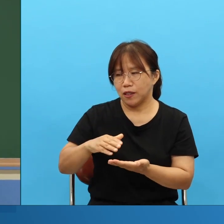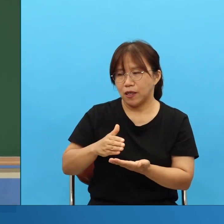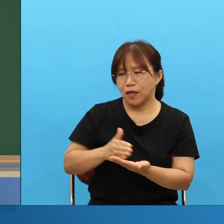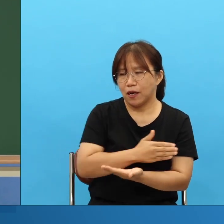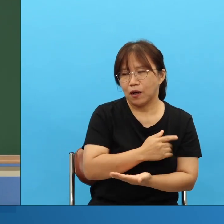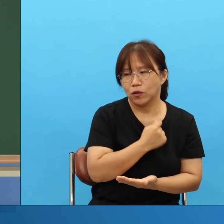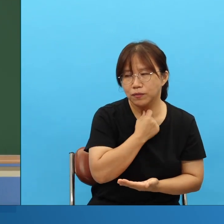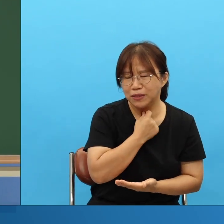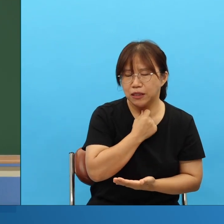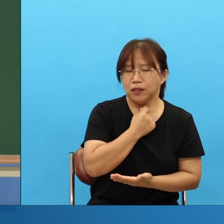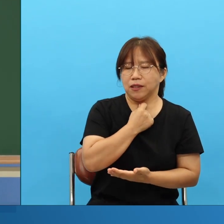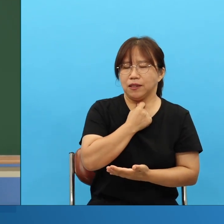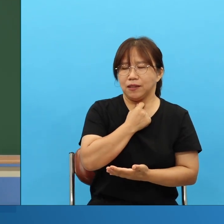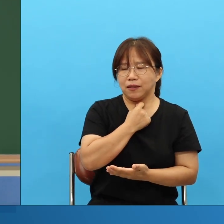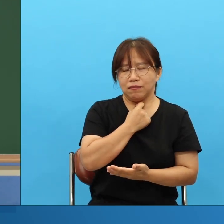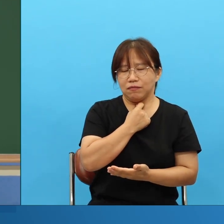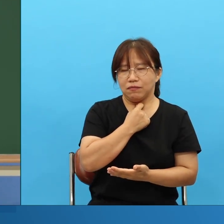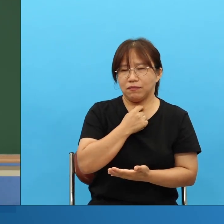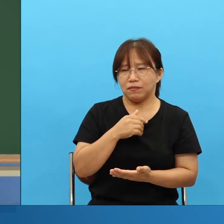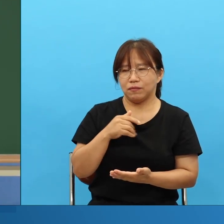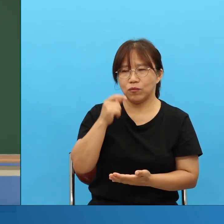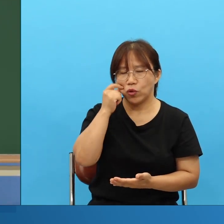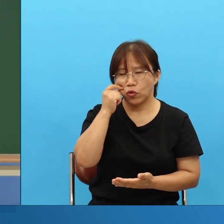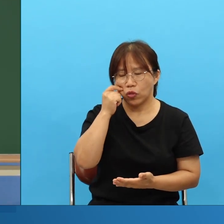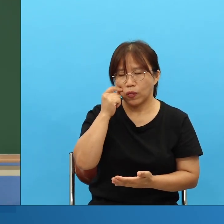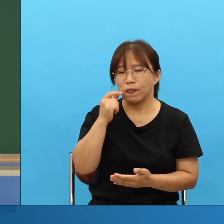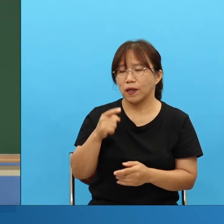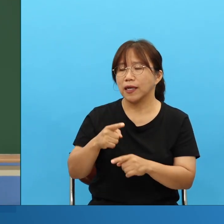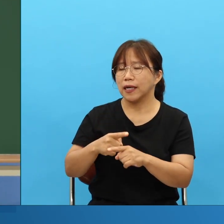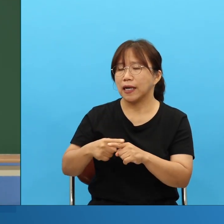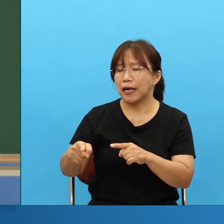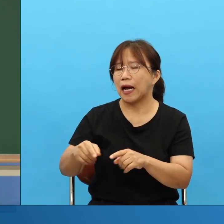한 발 앞으로 갔어요. 칼 내려놔라.